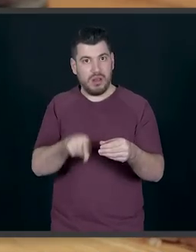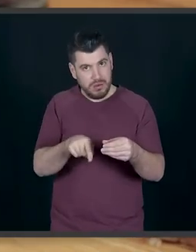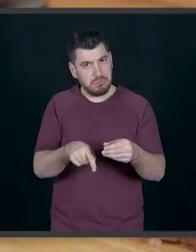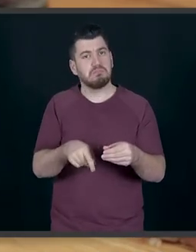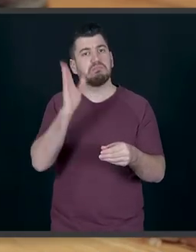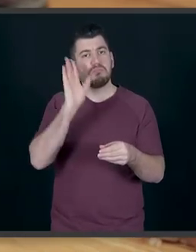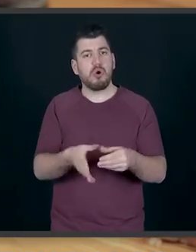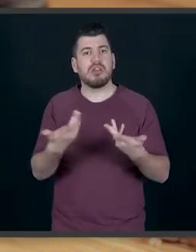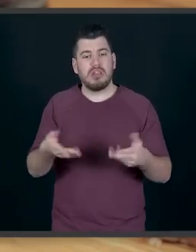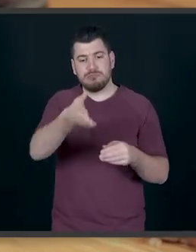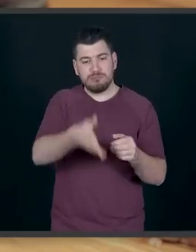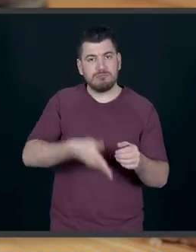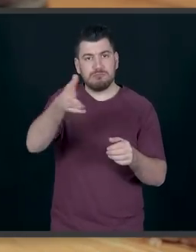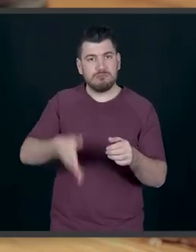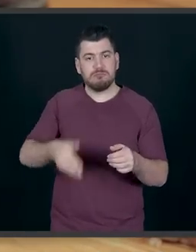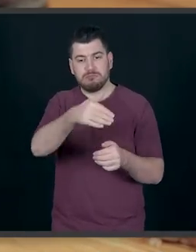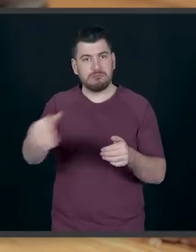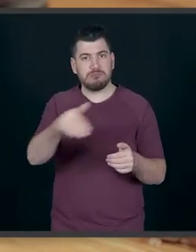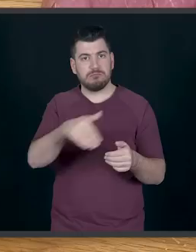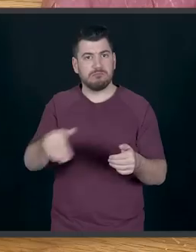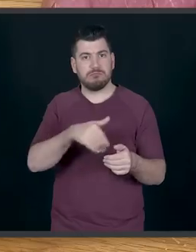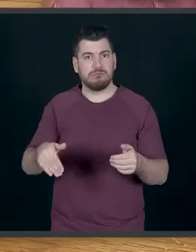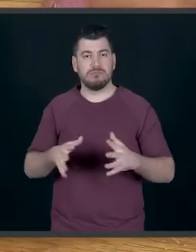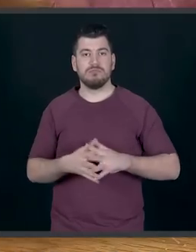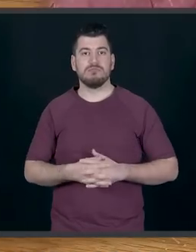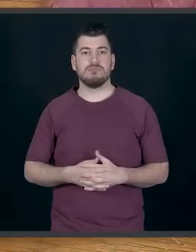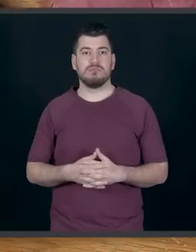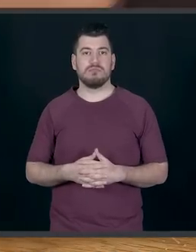κάντε μπόλικες χαραγματιές στη μέση. Εδώ.